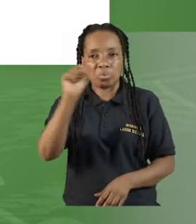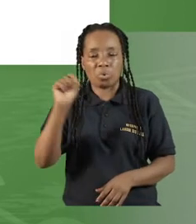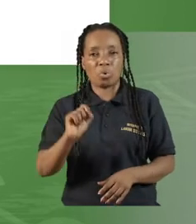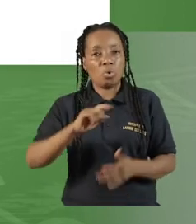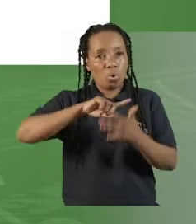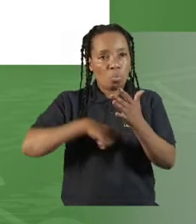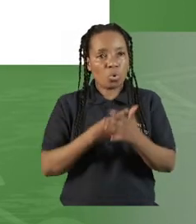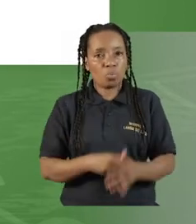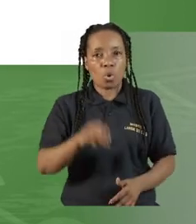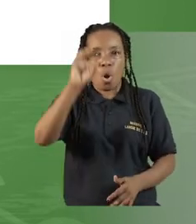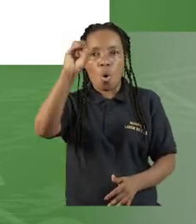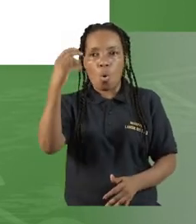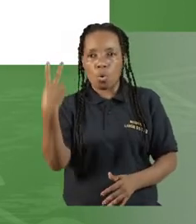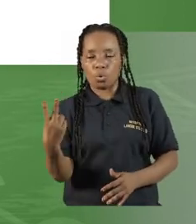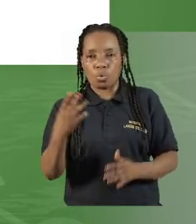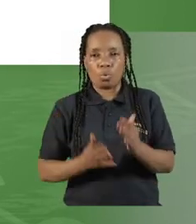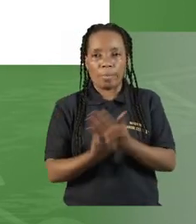par le coefficient 2.